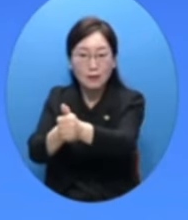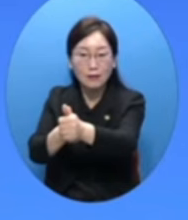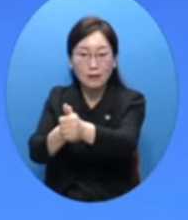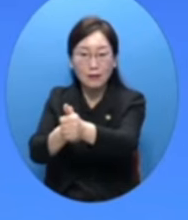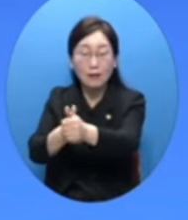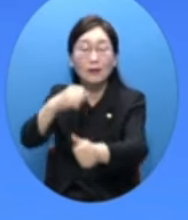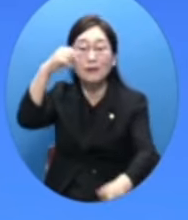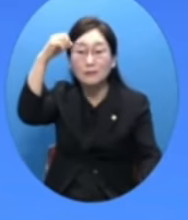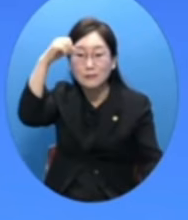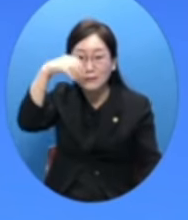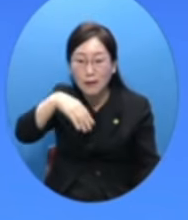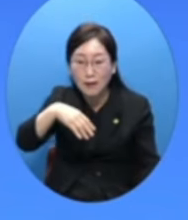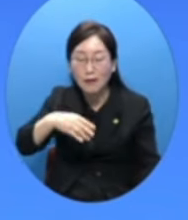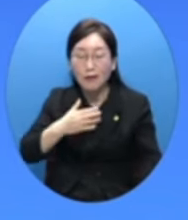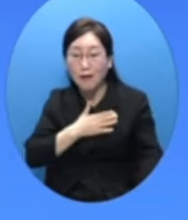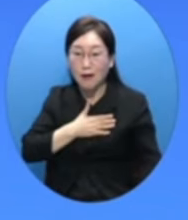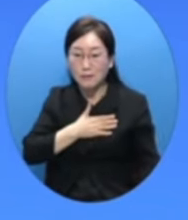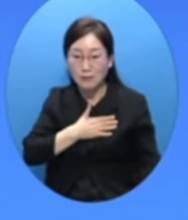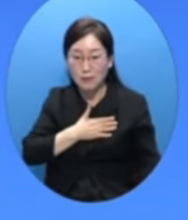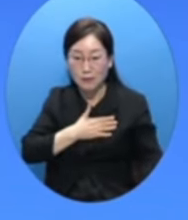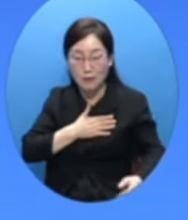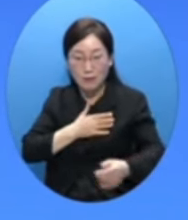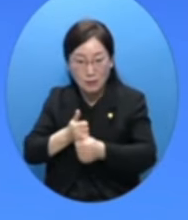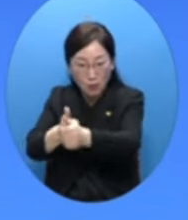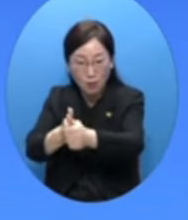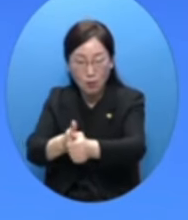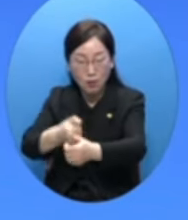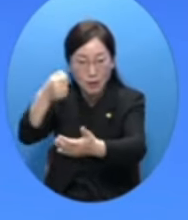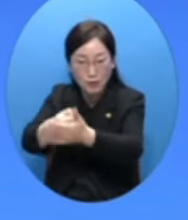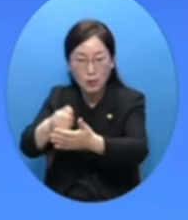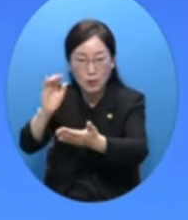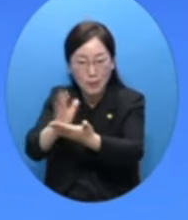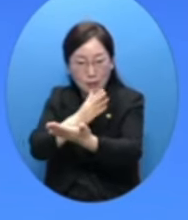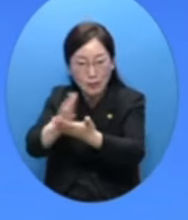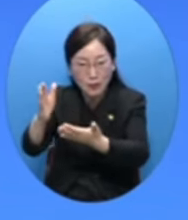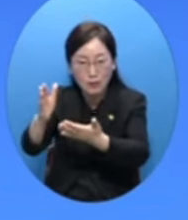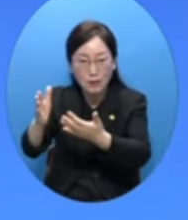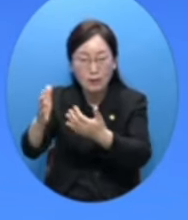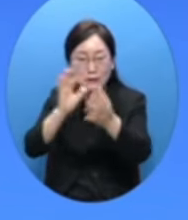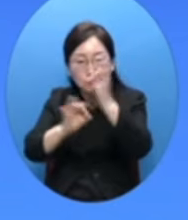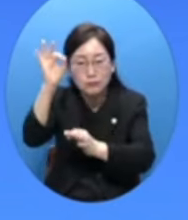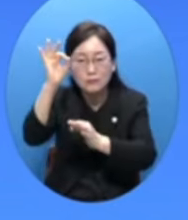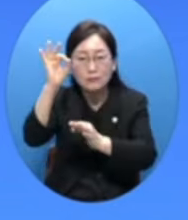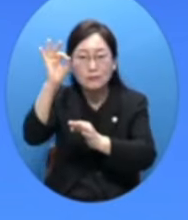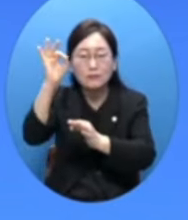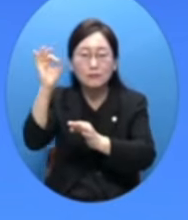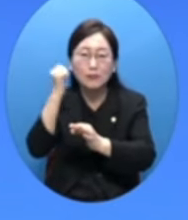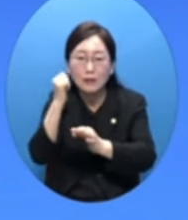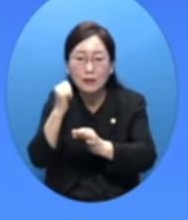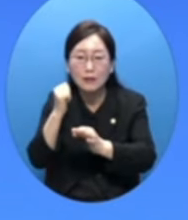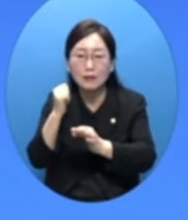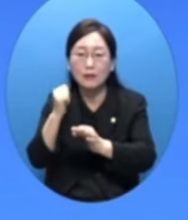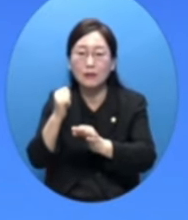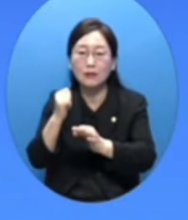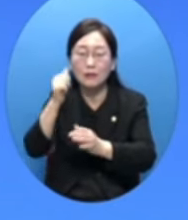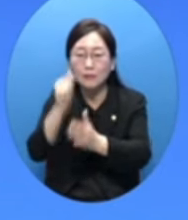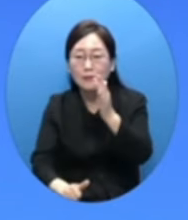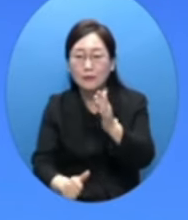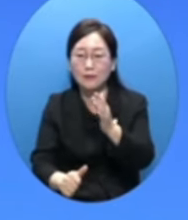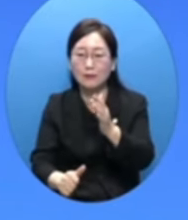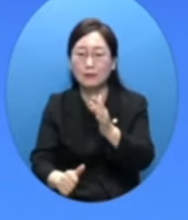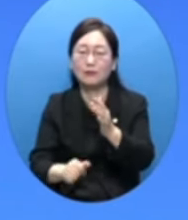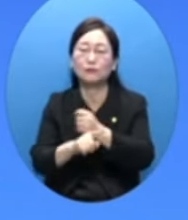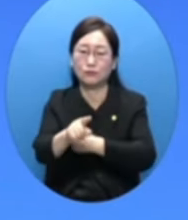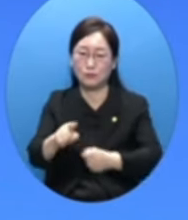그저 감정에 따라서 내가 결정하고 판단하다 보니까 실수가 있고 스스로 문제에 빠져들게 되는